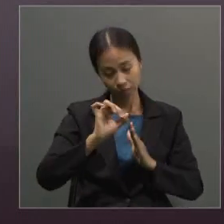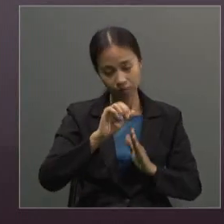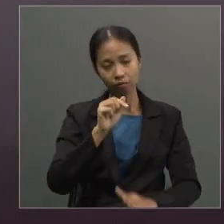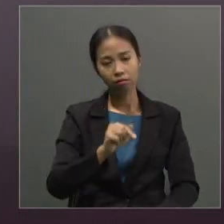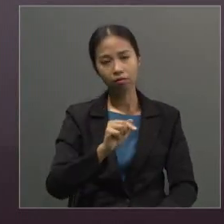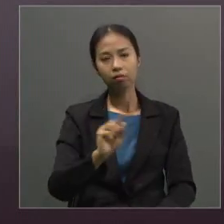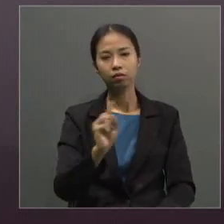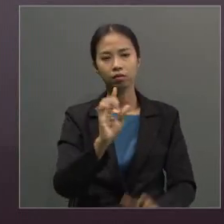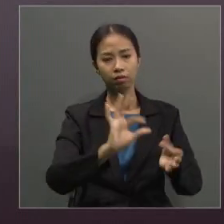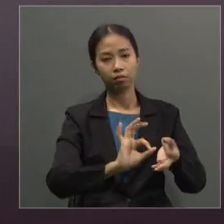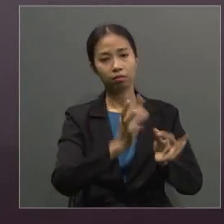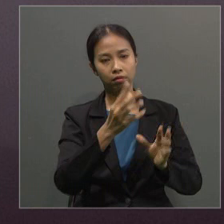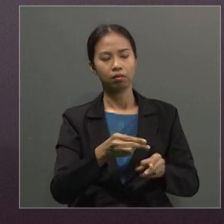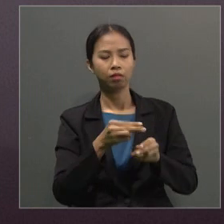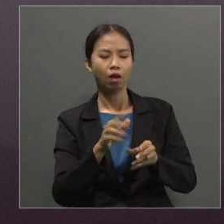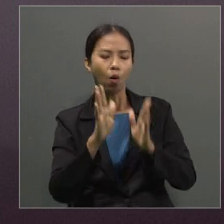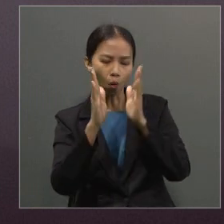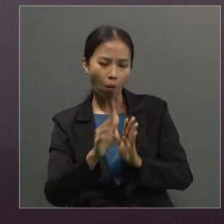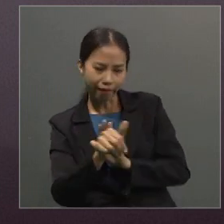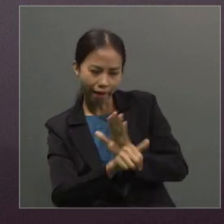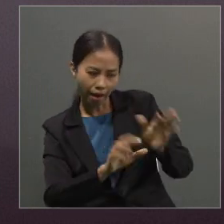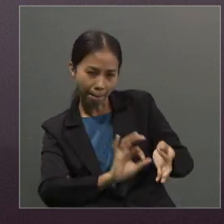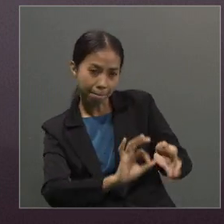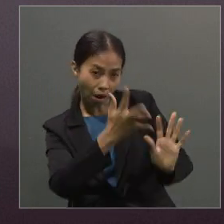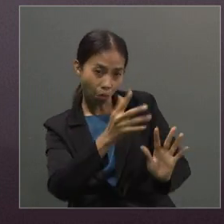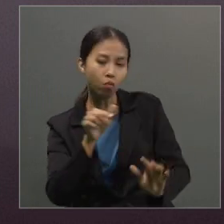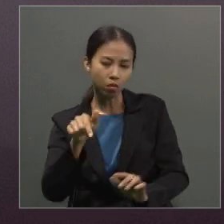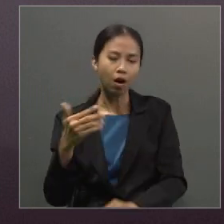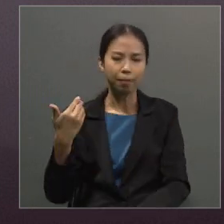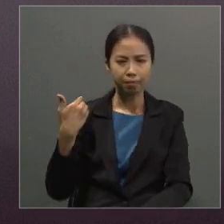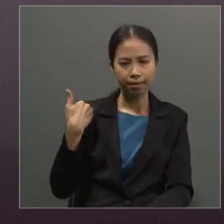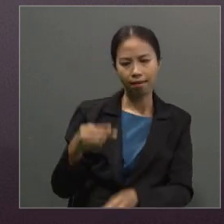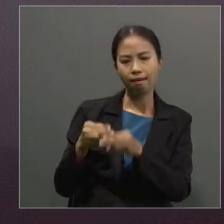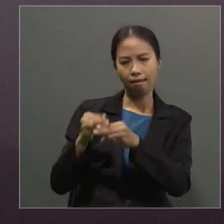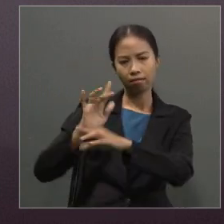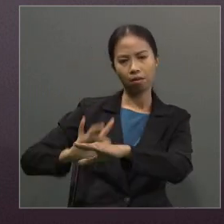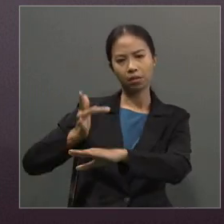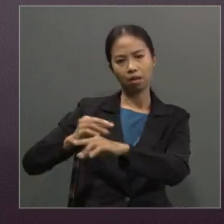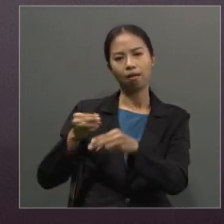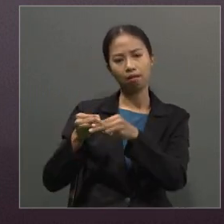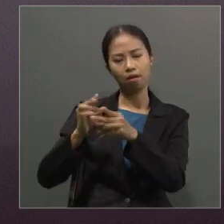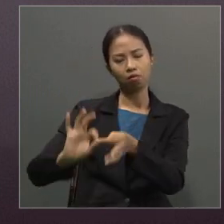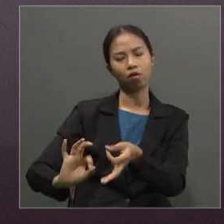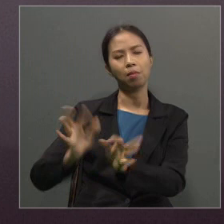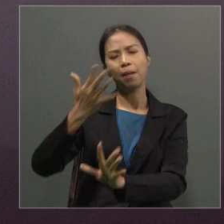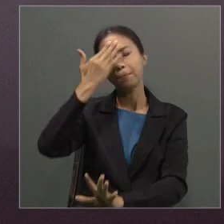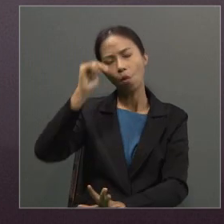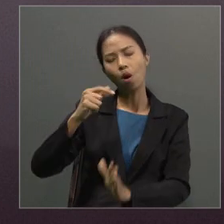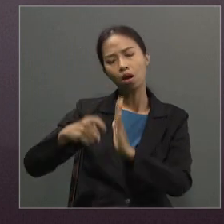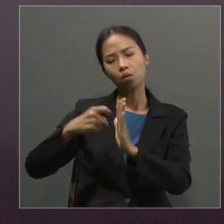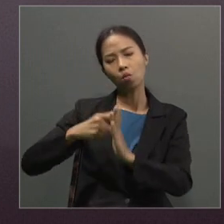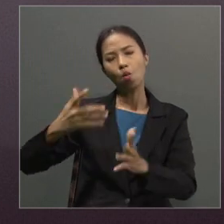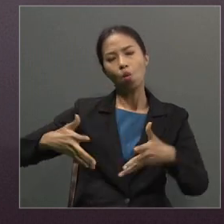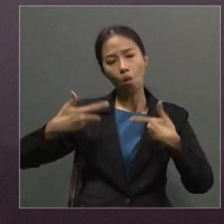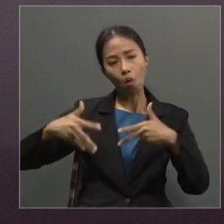การไหม้โดยมีคนเข้าไปลักรอบนึงบางอย่างก็มาจากเรื่องของสภาพธรรมชาติที่พออากาศร้อนแล้วมันไหม้กันเอง